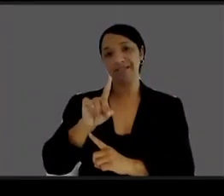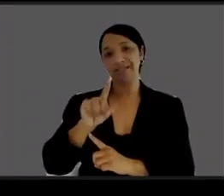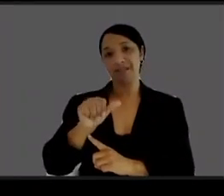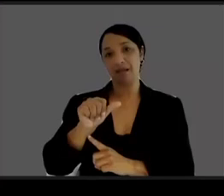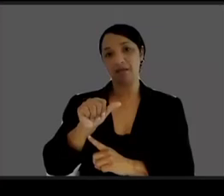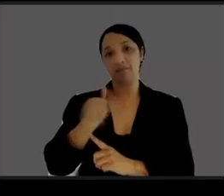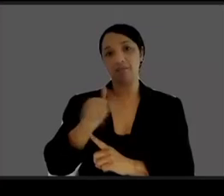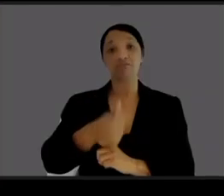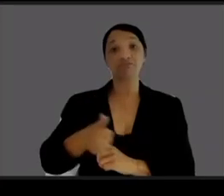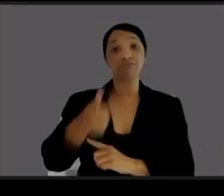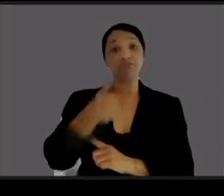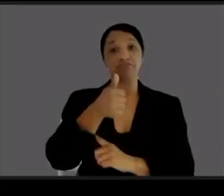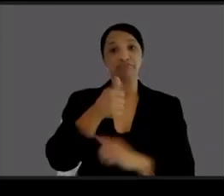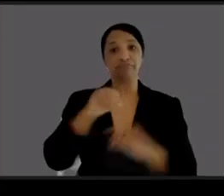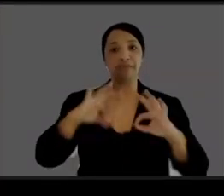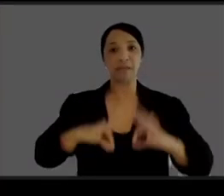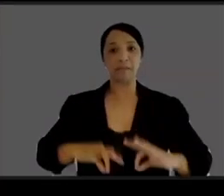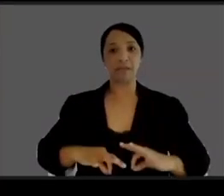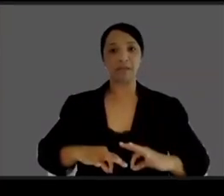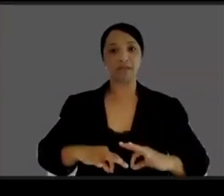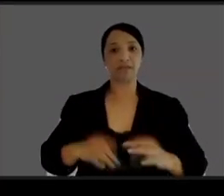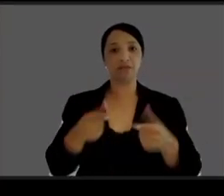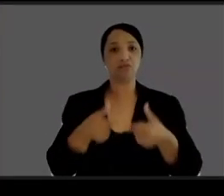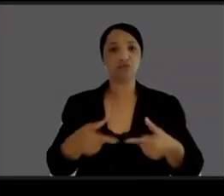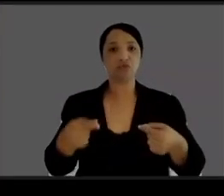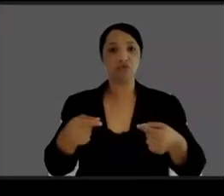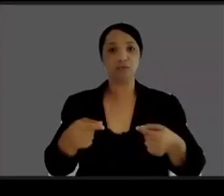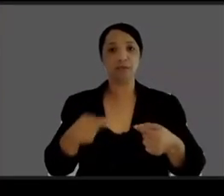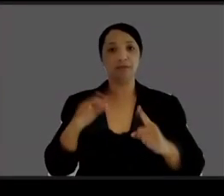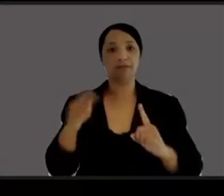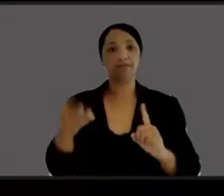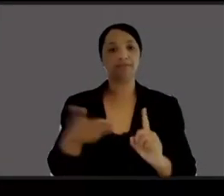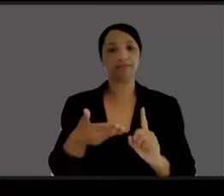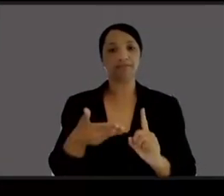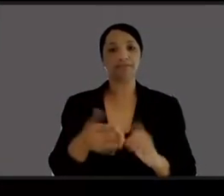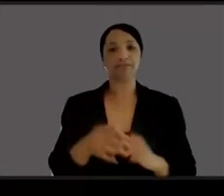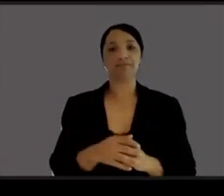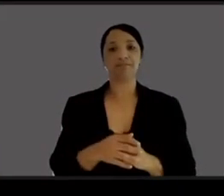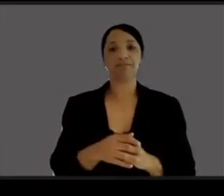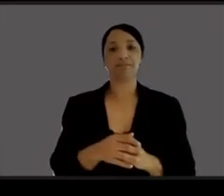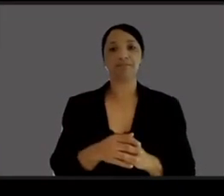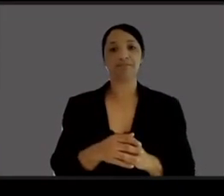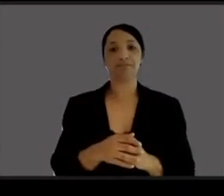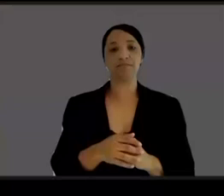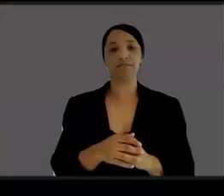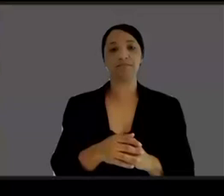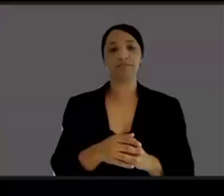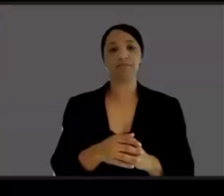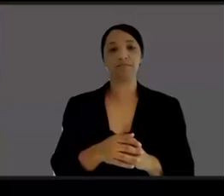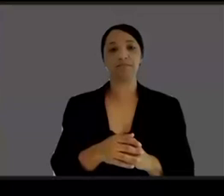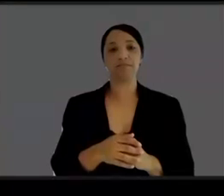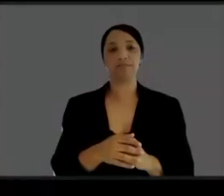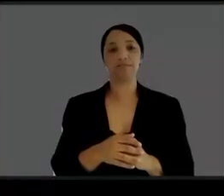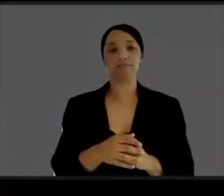الرئيس رئيس وزراء اليابان سيد كيشيدا ميو لتقديم كلمته الافتتاحيه